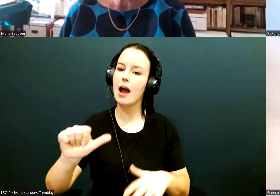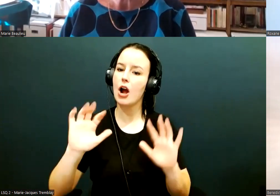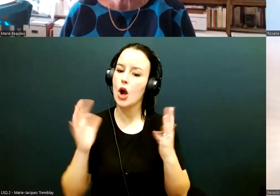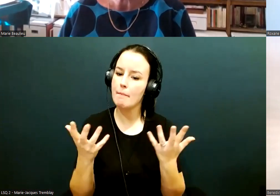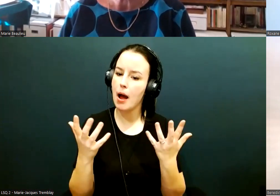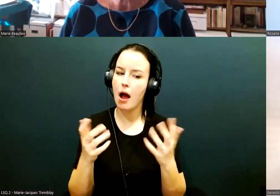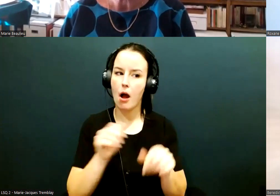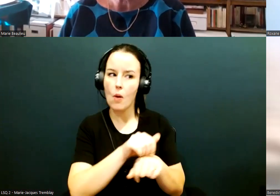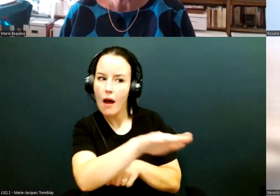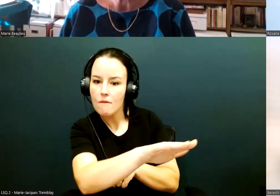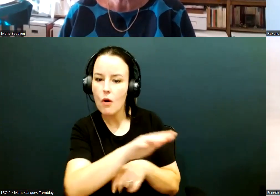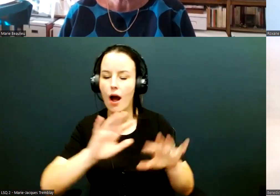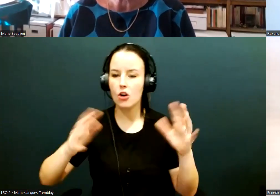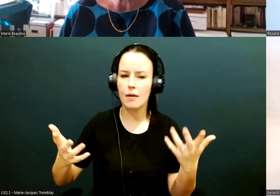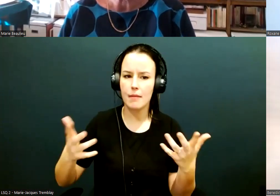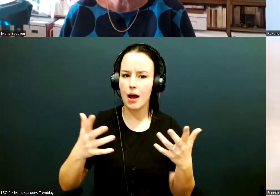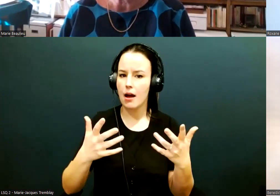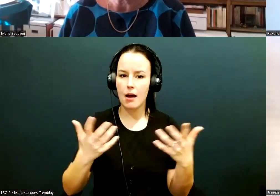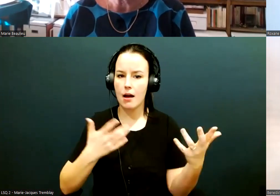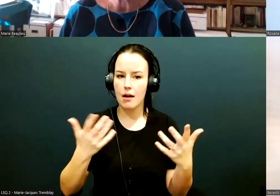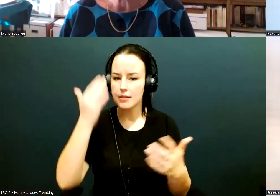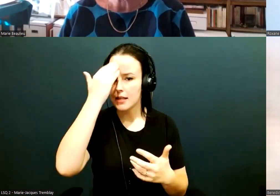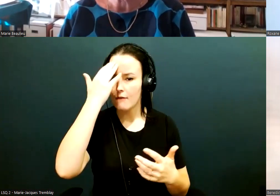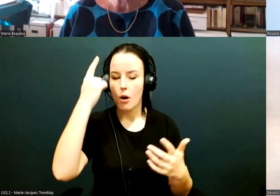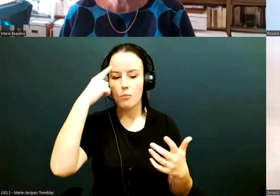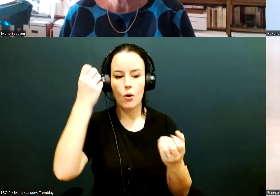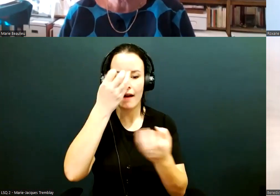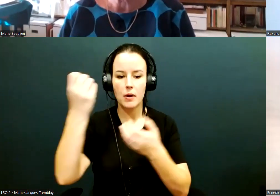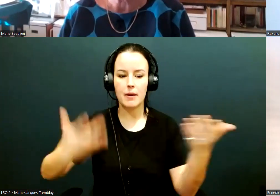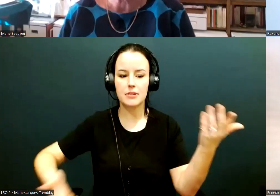être envoyé? Comment est-ce qu'on trouve l'information? Comment est-ce qu'on fait circuler?